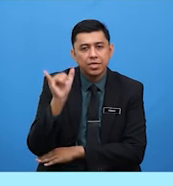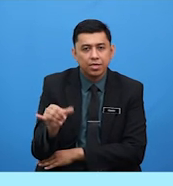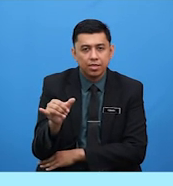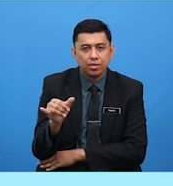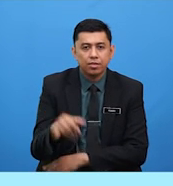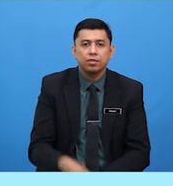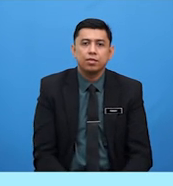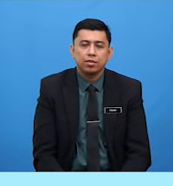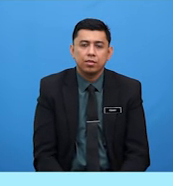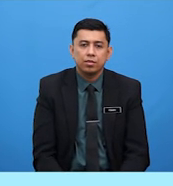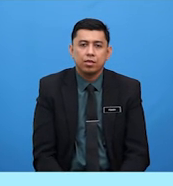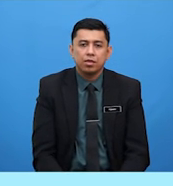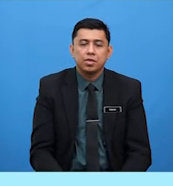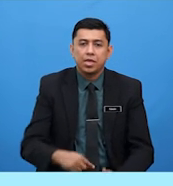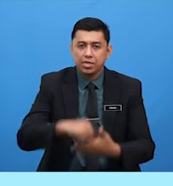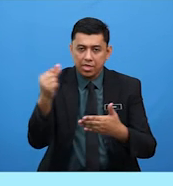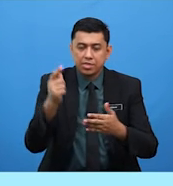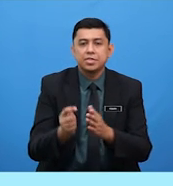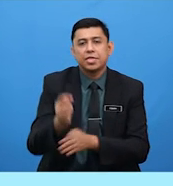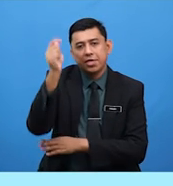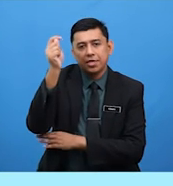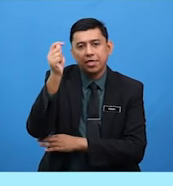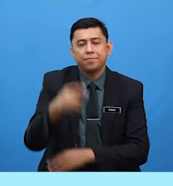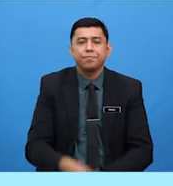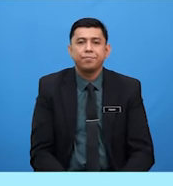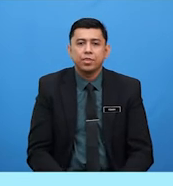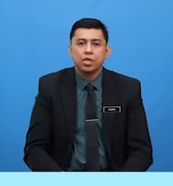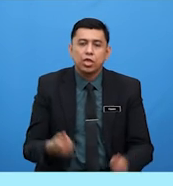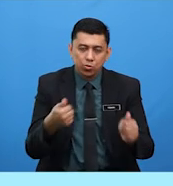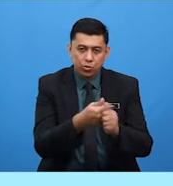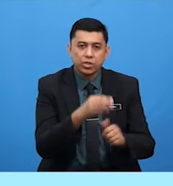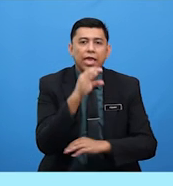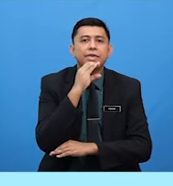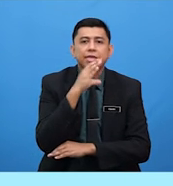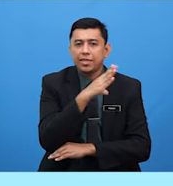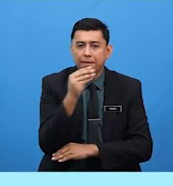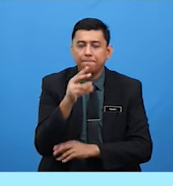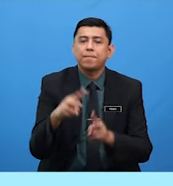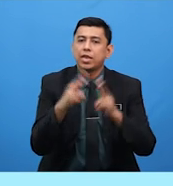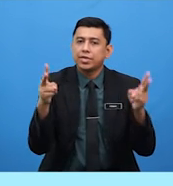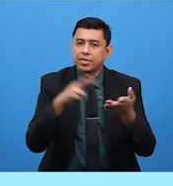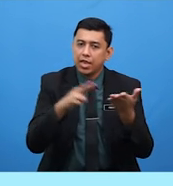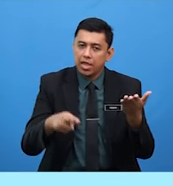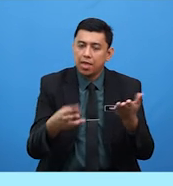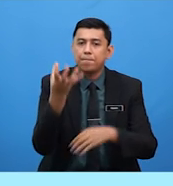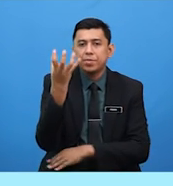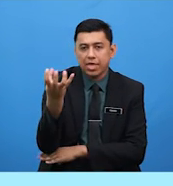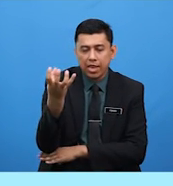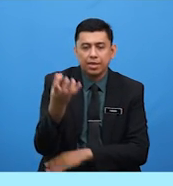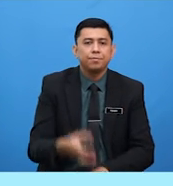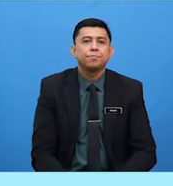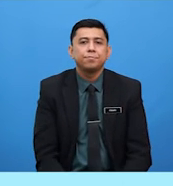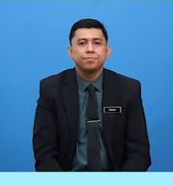Ya, kadar resapan dalam gas adalah yang tertinggi, diikuti oleh cecair dan paling rendah